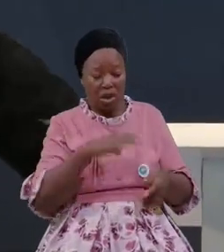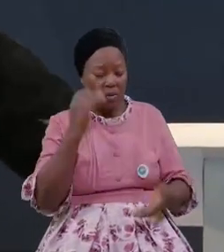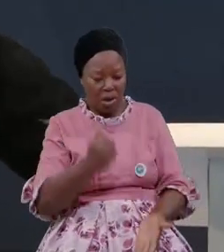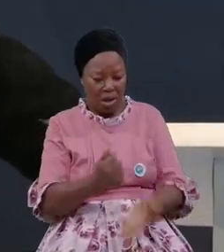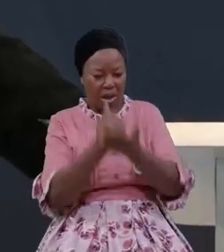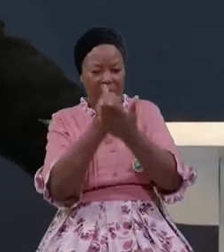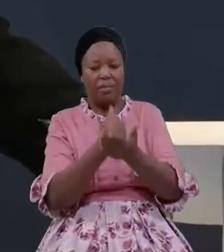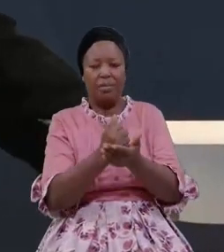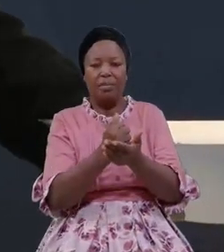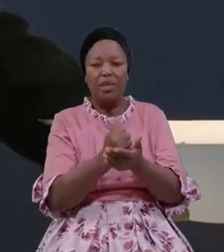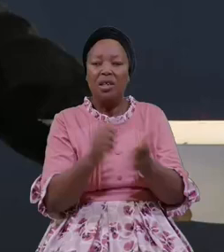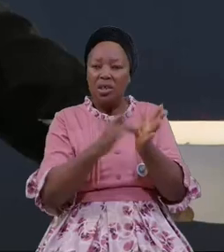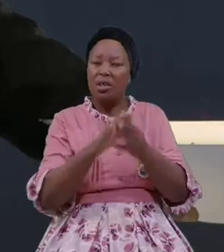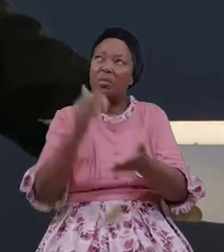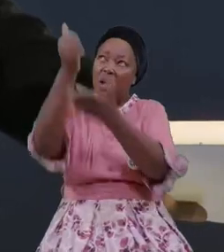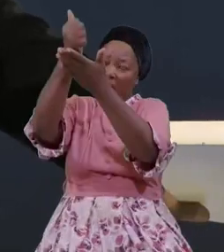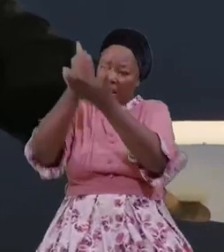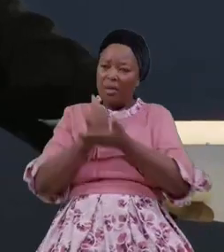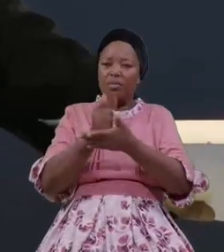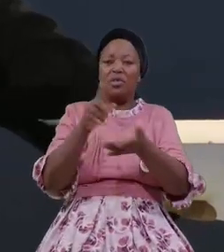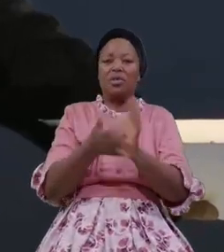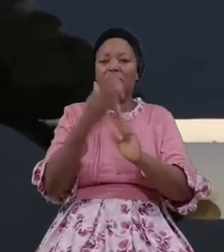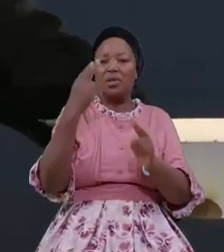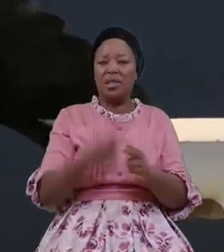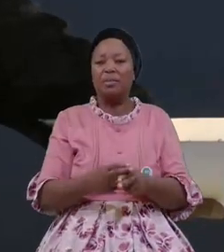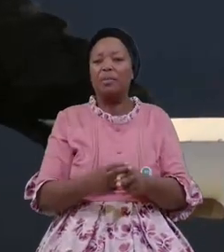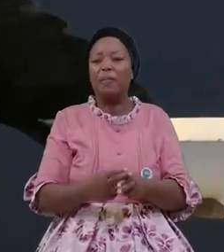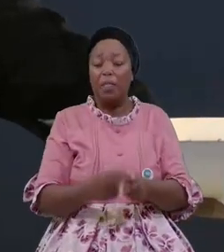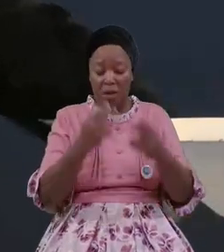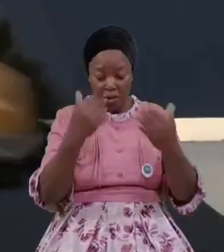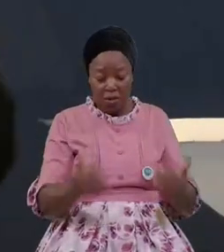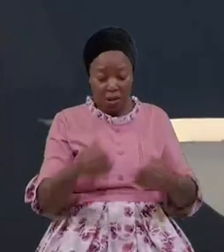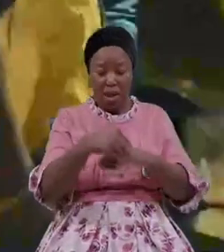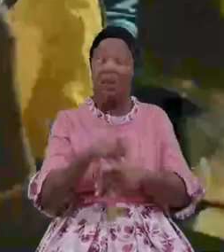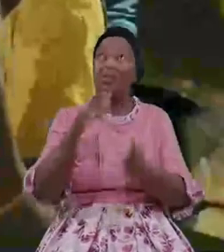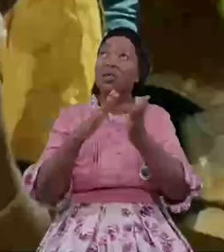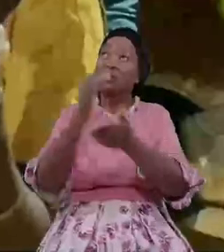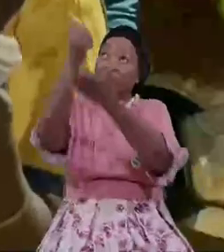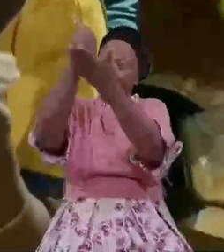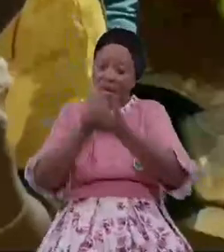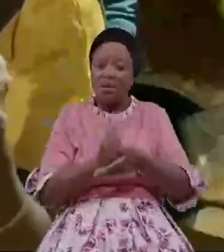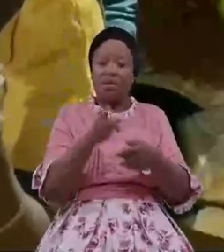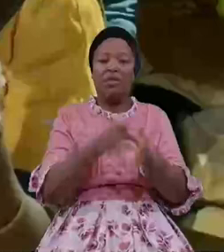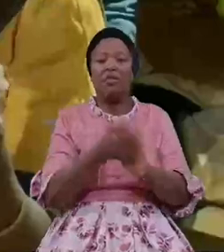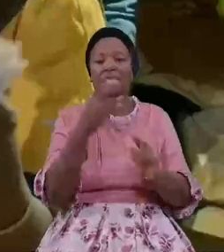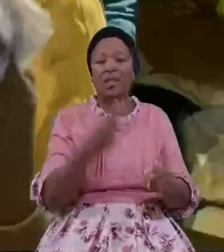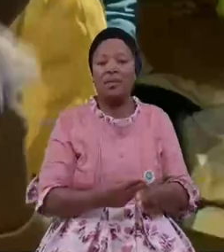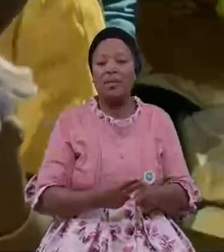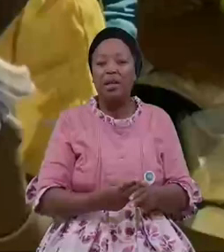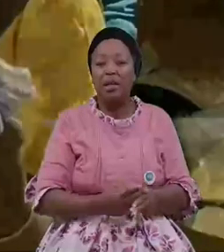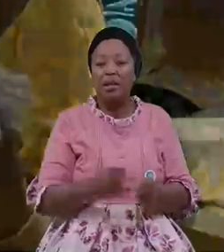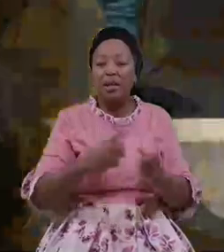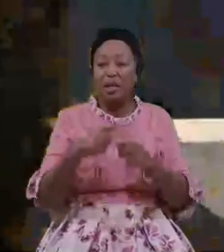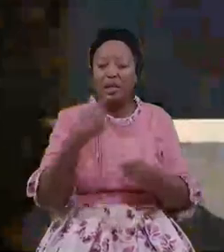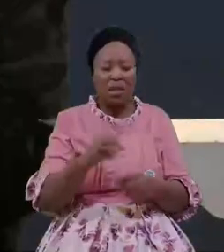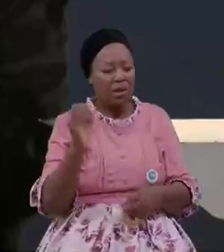pourquoi j'aime Jésus Jésus va vous aider ce soir Jésus va vous aider ouis